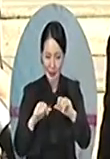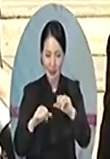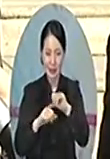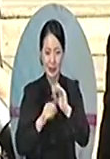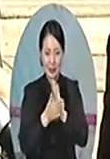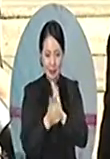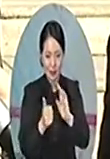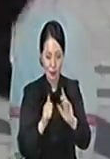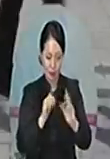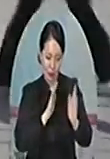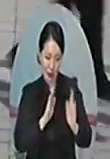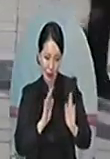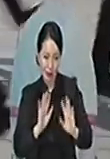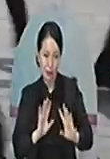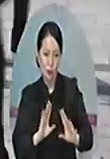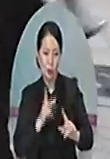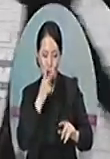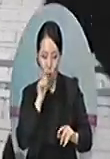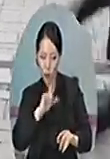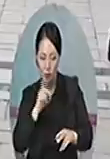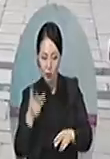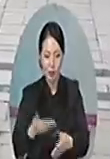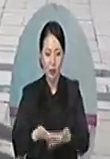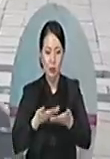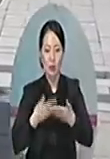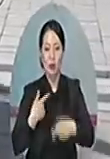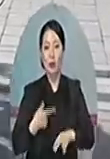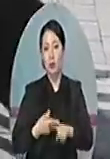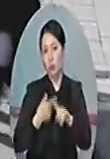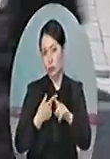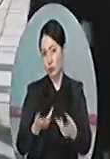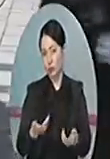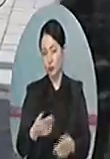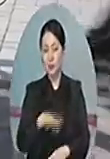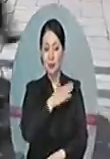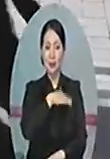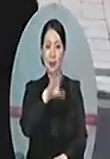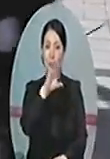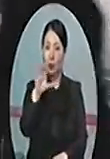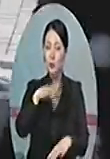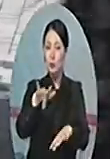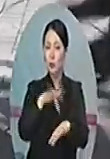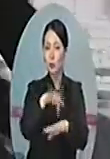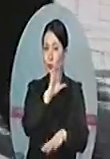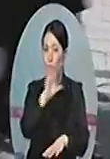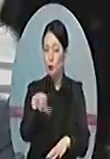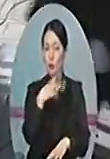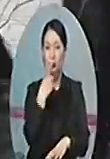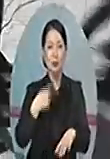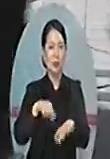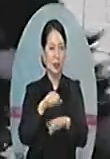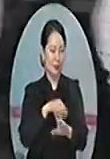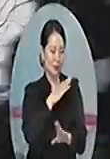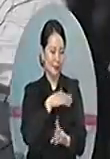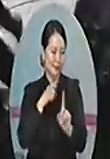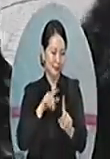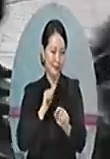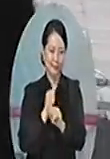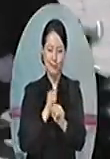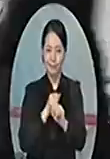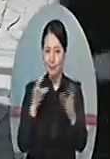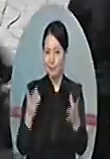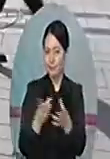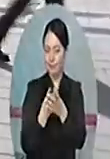голж анхаарч ажиллана. Цагдаагийн байгууллагын бүтцэн цагдаагийн төв байгууллага түүний харийн алба 21 аймгийн цагдаагийн байгууллагын нэгж бүрэлдэхүүнээс бүрдсэн